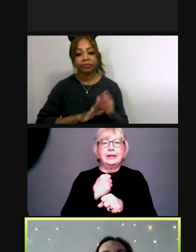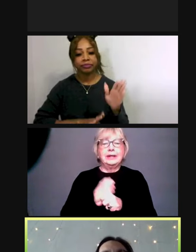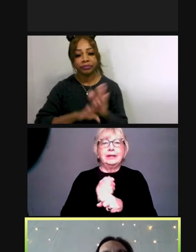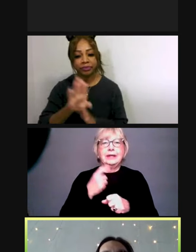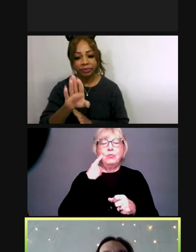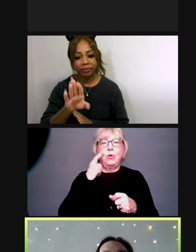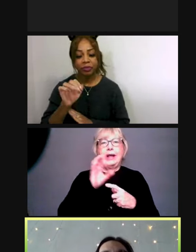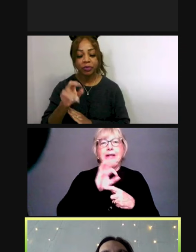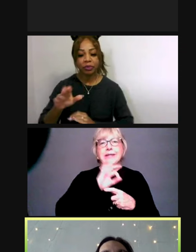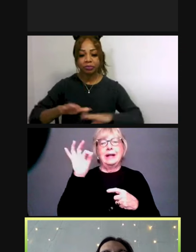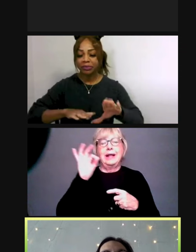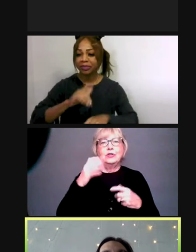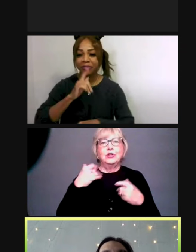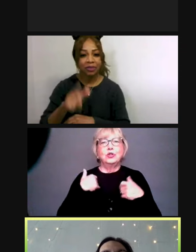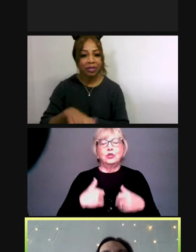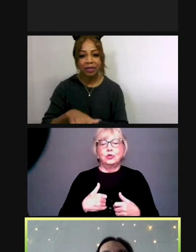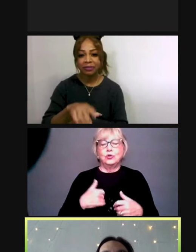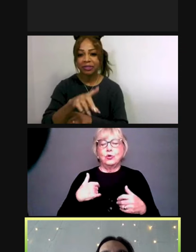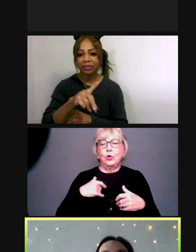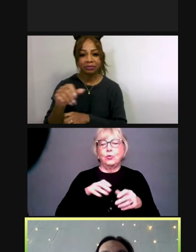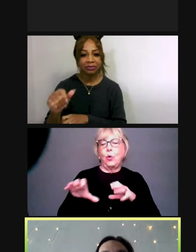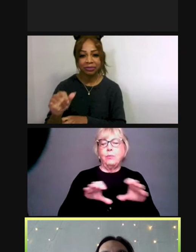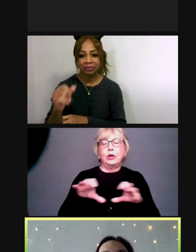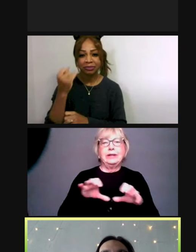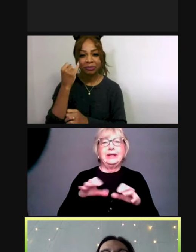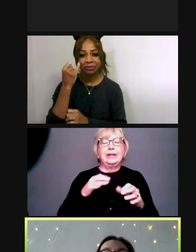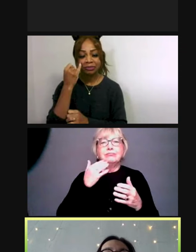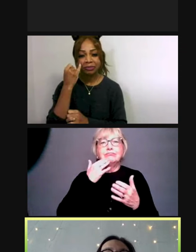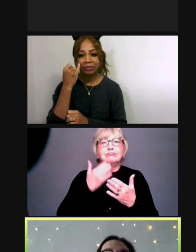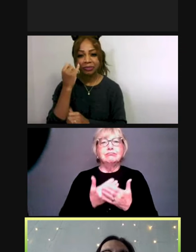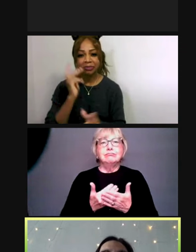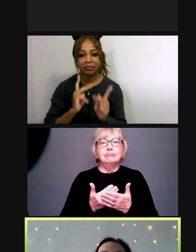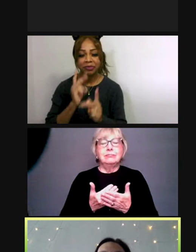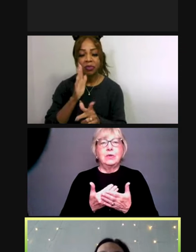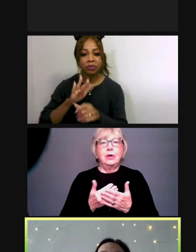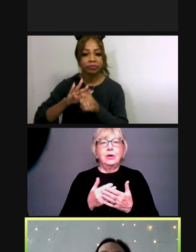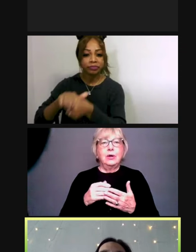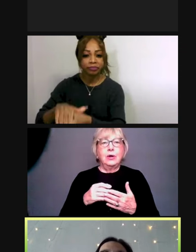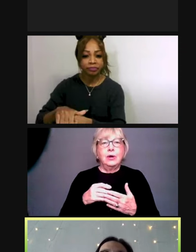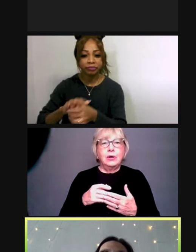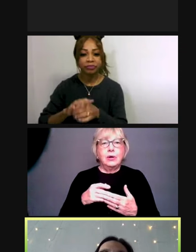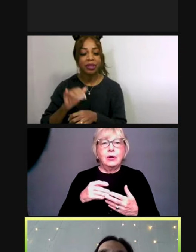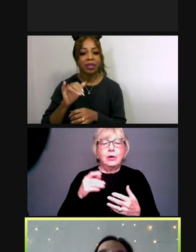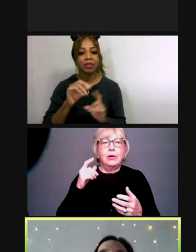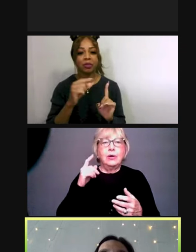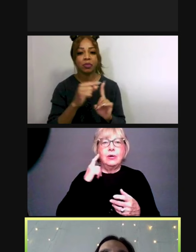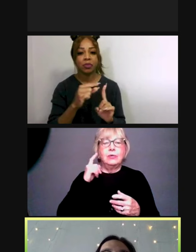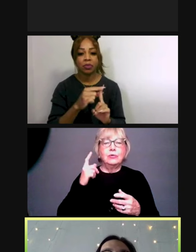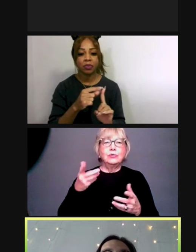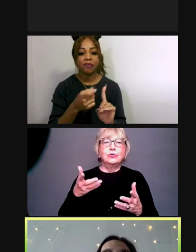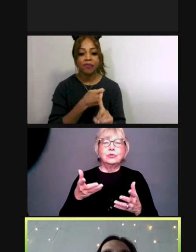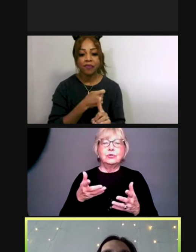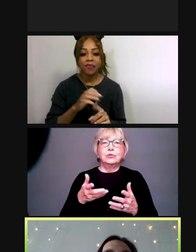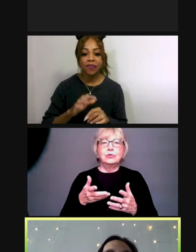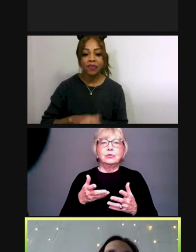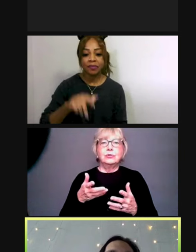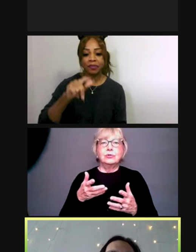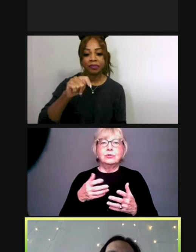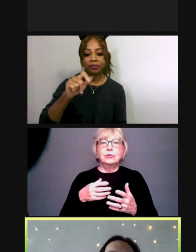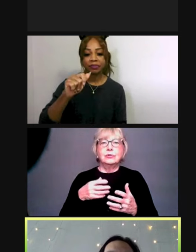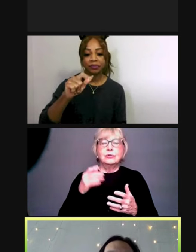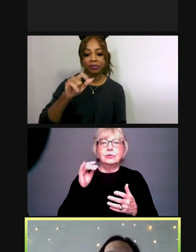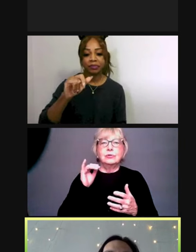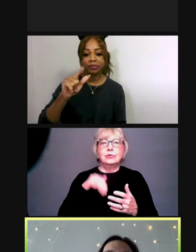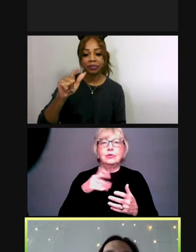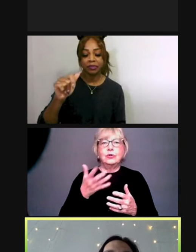comporter de façon satisfaisante. Il n pas nécessaire d'être handicapé pour faire l'expérience du capacitisme. C'est la définition de